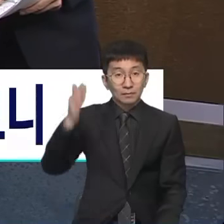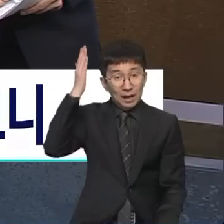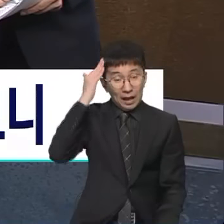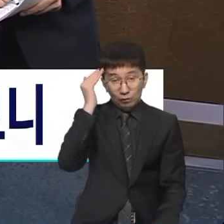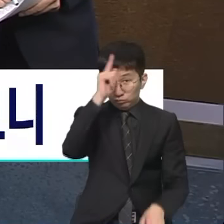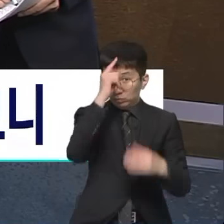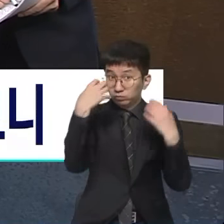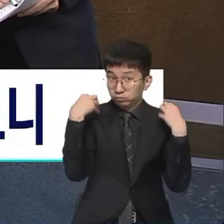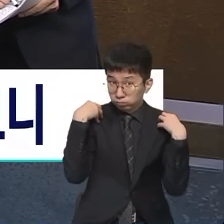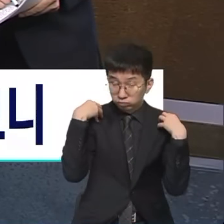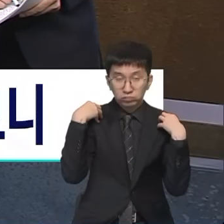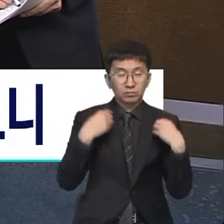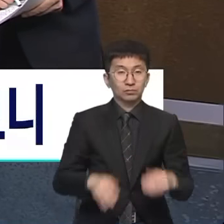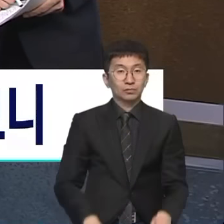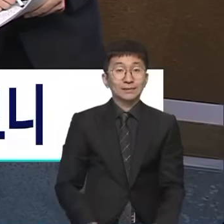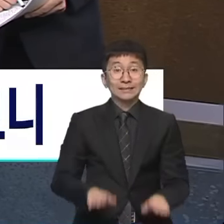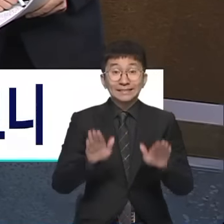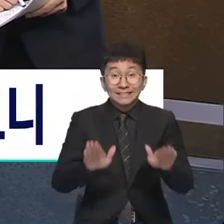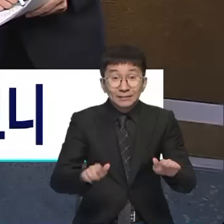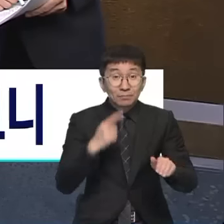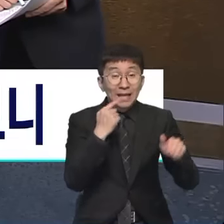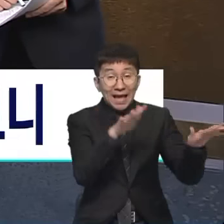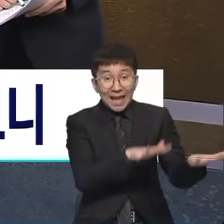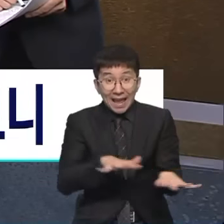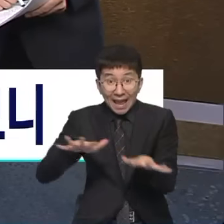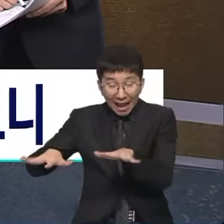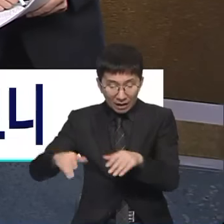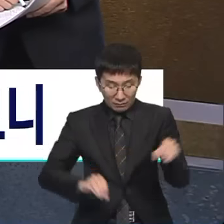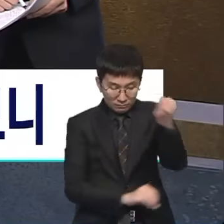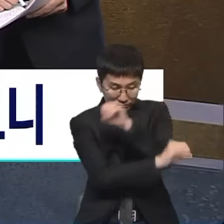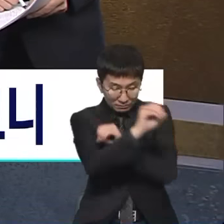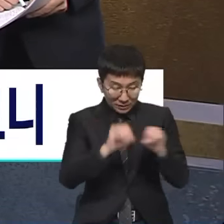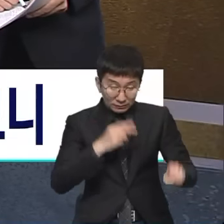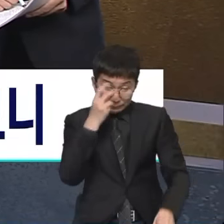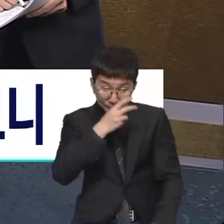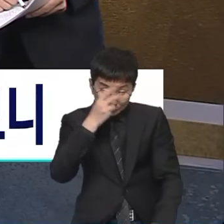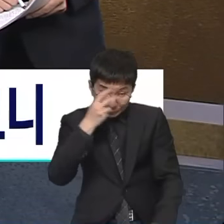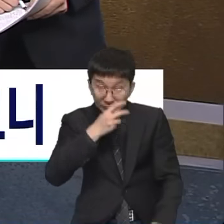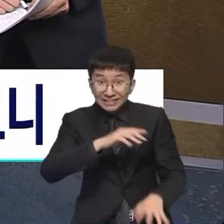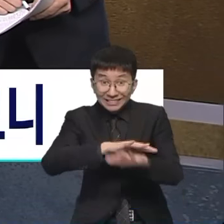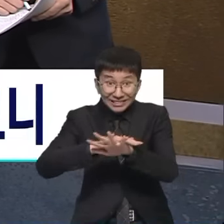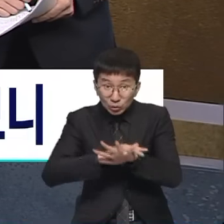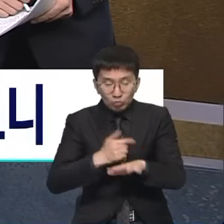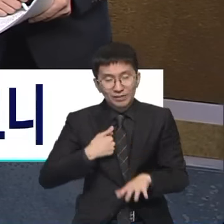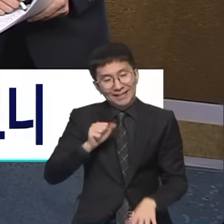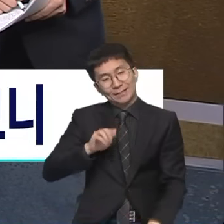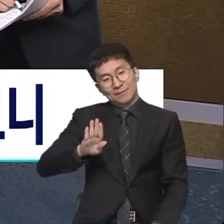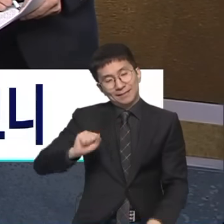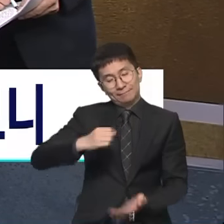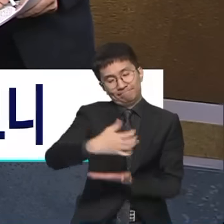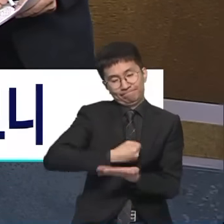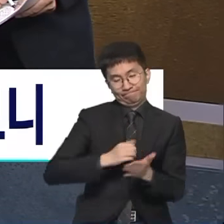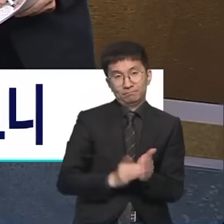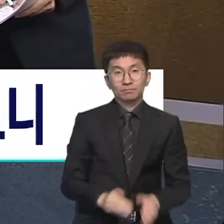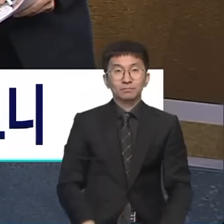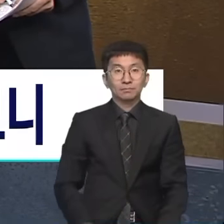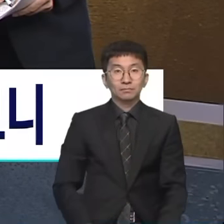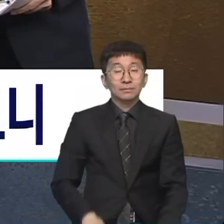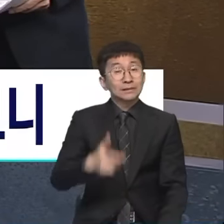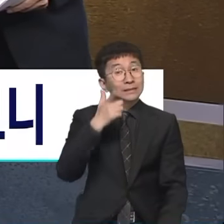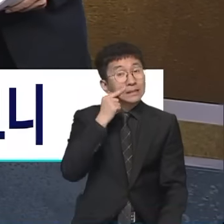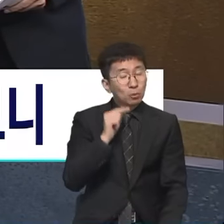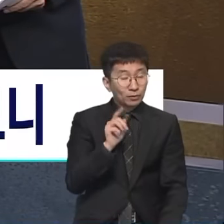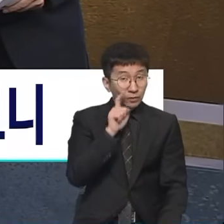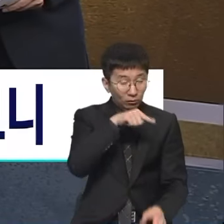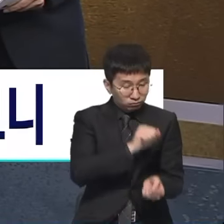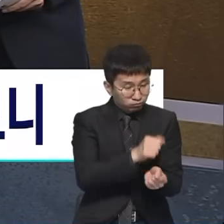다음 소식입니다. 우리 정부가 실시하고 있는 해양 방사능 검사 지도를 저희 취재진이 입수했습니다. 일본이 오염수 방류를